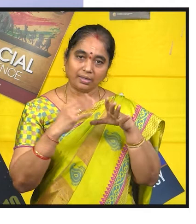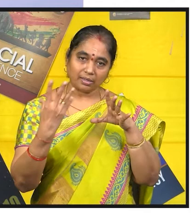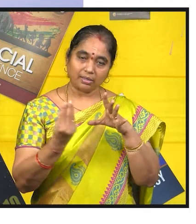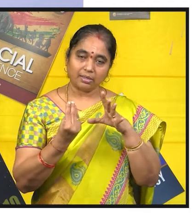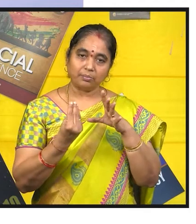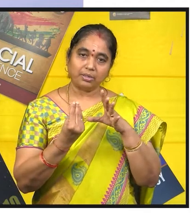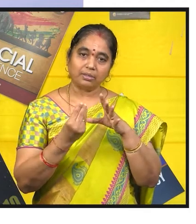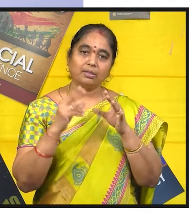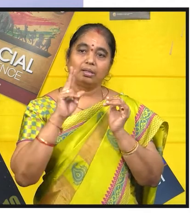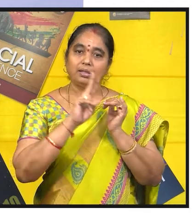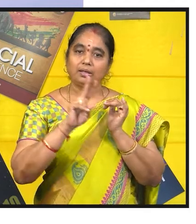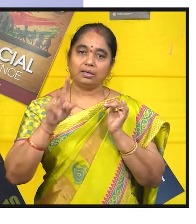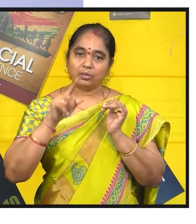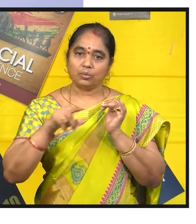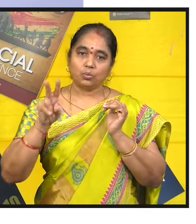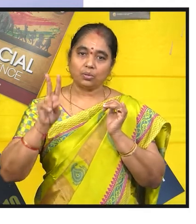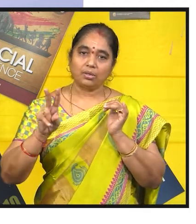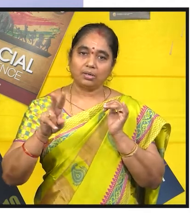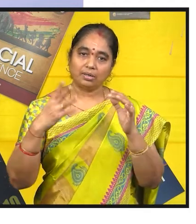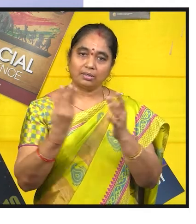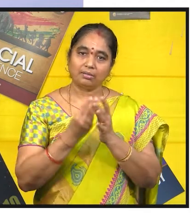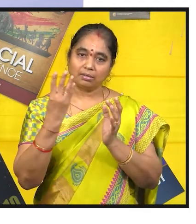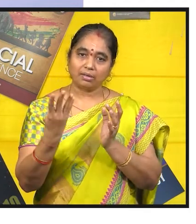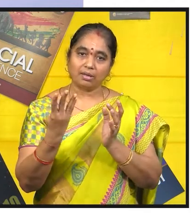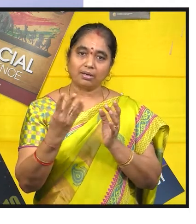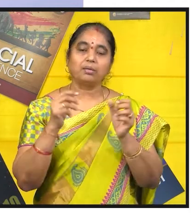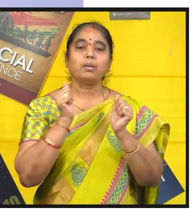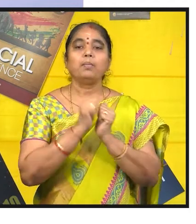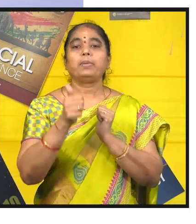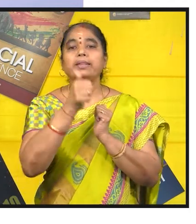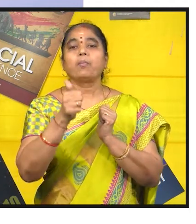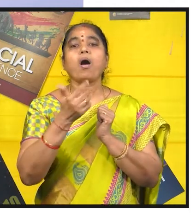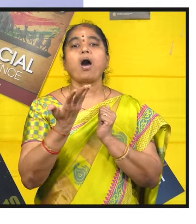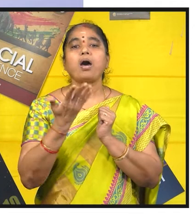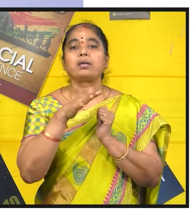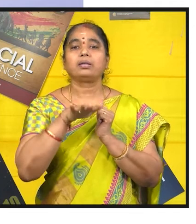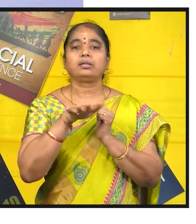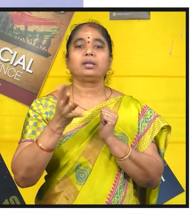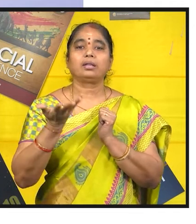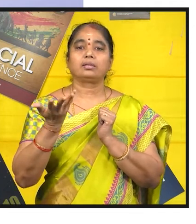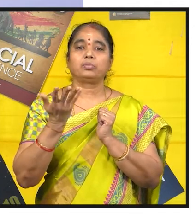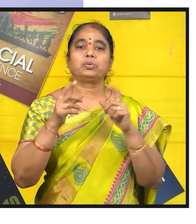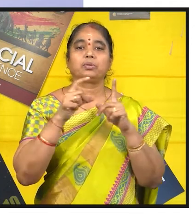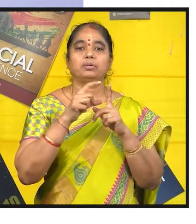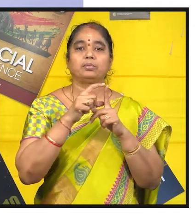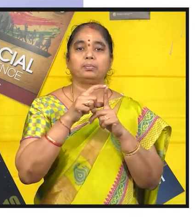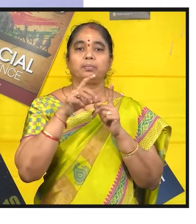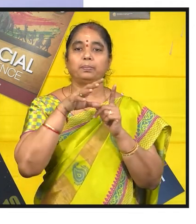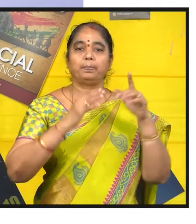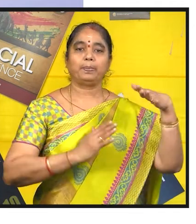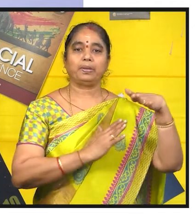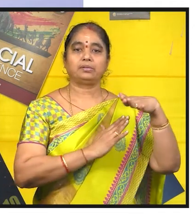எலக்ட்ரான் நிரப்பிடுறோம். அப்போ ரெண்டு பிளஸ் ரெண்டு நாலாயிருது, மீதமுள்ள ஆறும் எந்த கூட்டுக்கு போகிறது என்று சொன்னால் பி கூட்டிற்கு